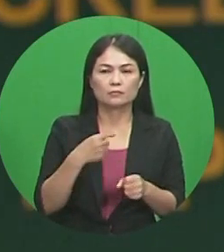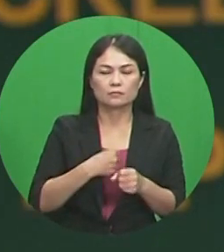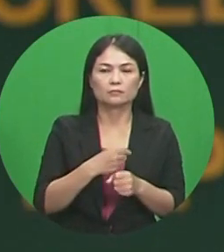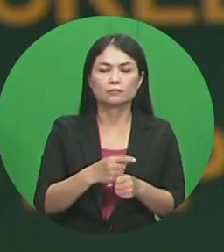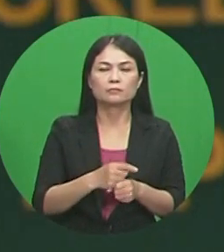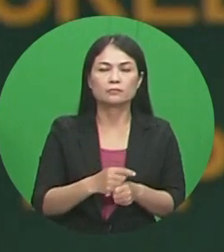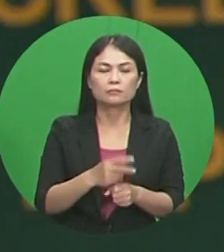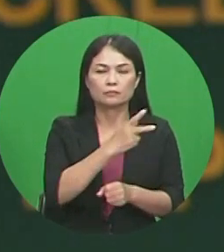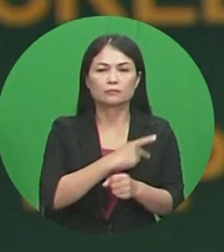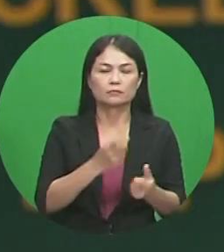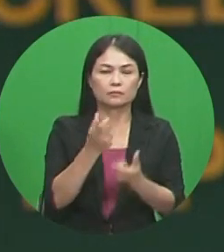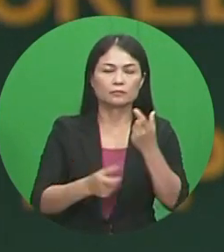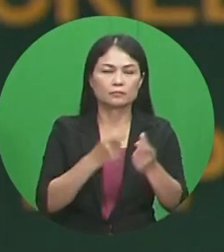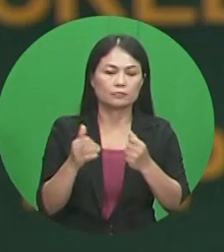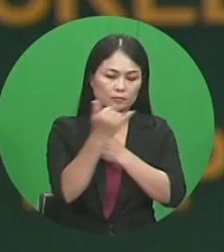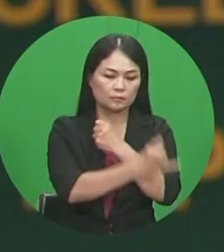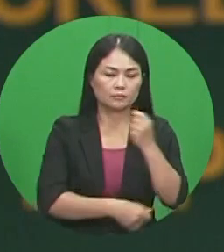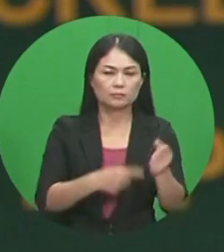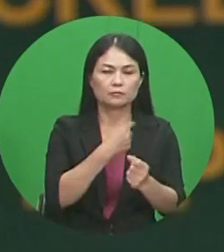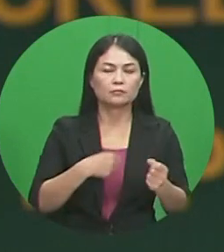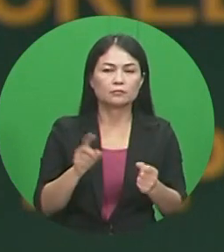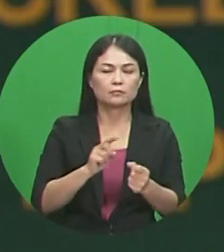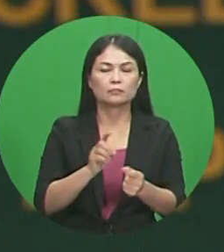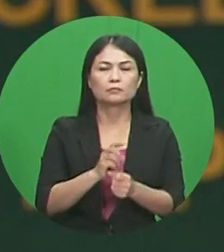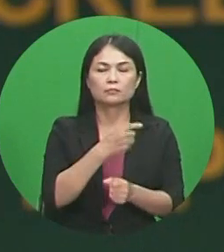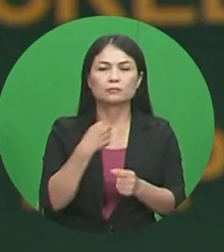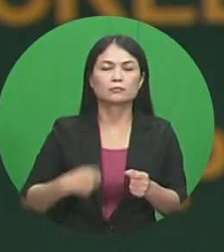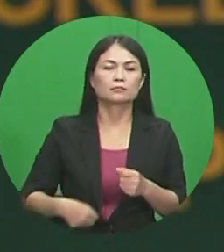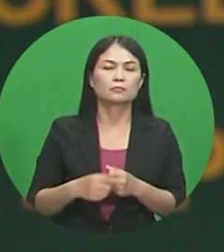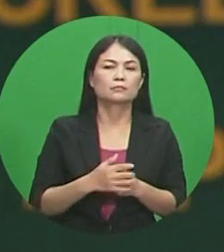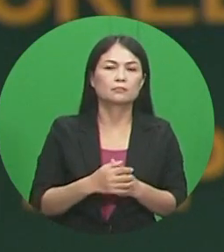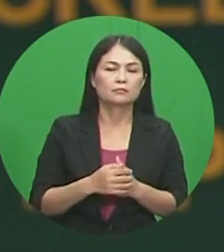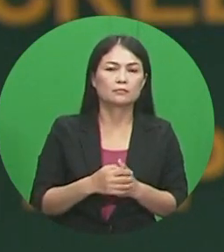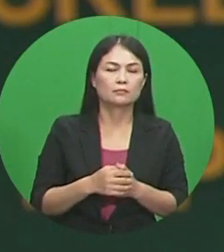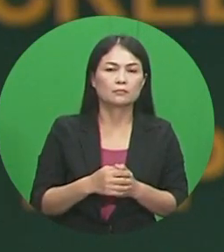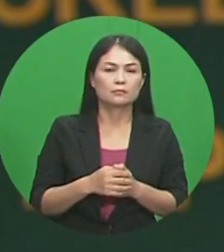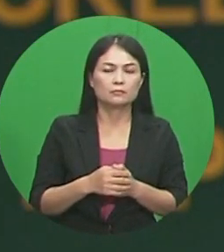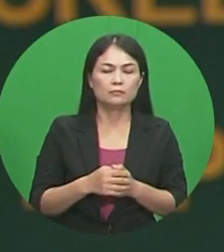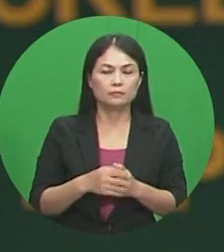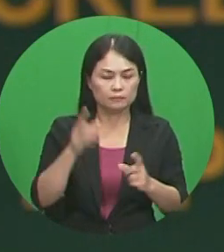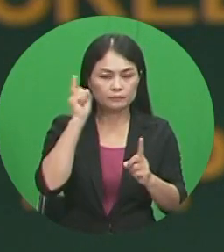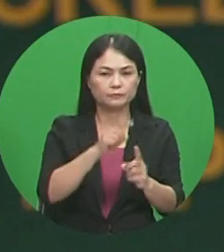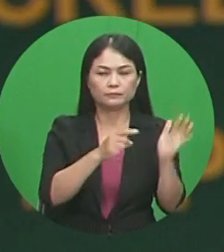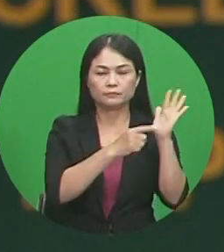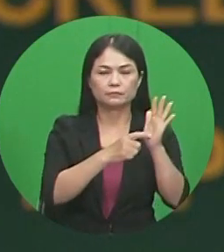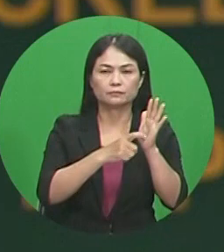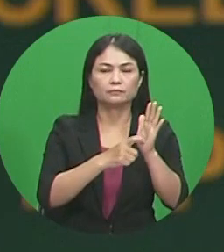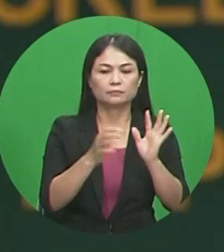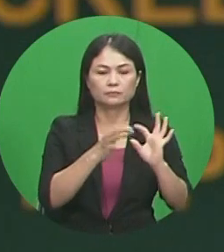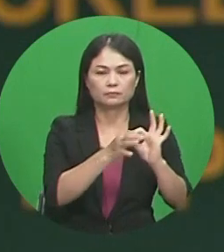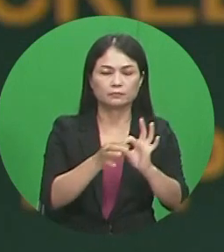ខ្ញុំធ្វើដំណើរទៅកាន់ប្រទេសចិនសាធារណរដ្ឋប្រជាមានិតចិនដើម្បីបង្ហាញពីសាម